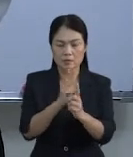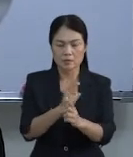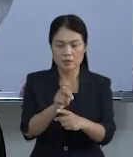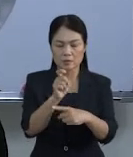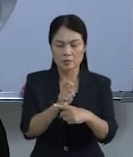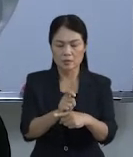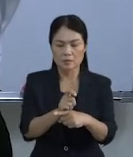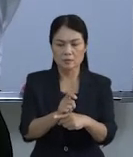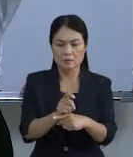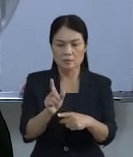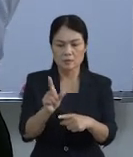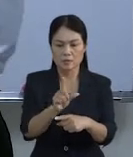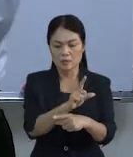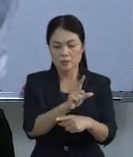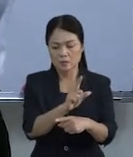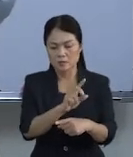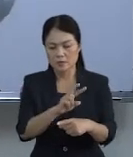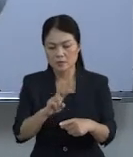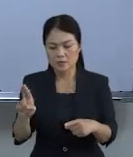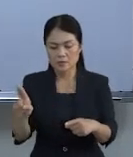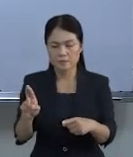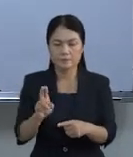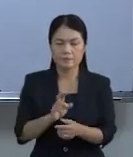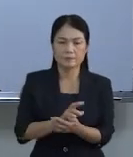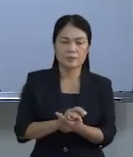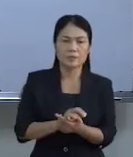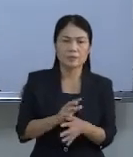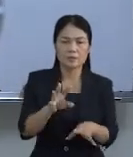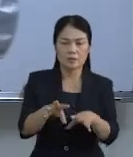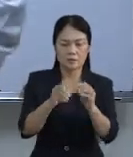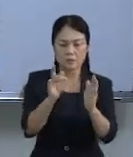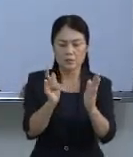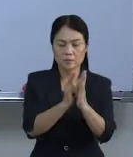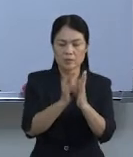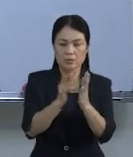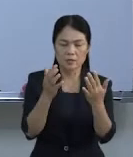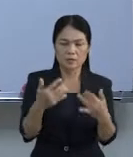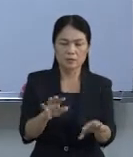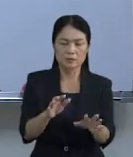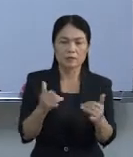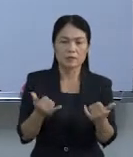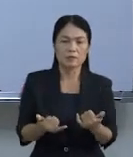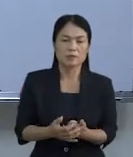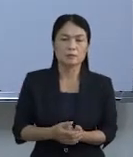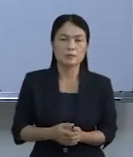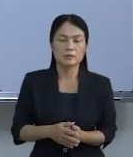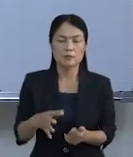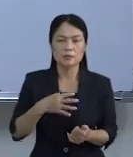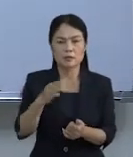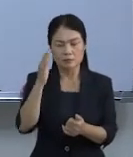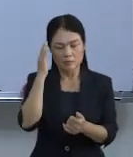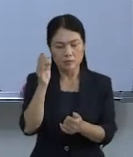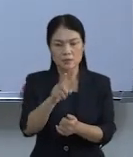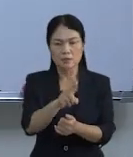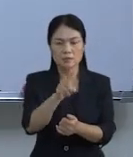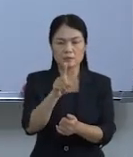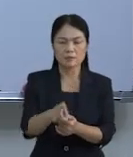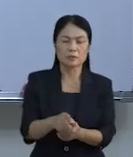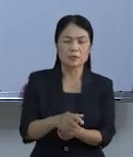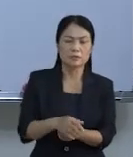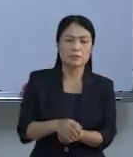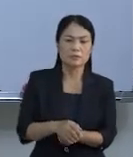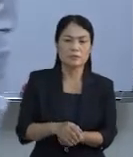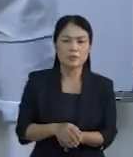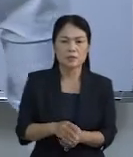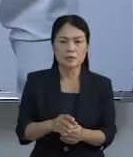túng bị phế từ sầm và còn bạn sập sạp và nhạt hái và lại ní gù chọn đằng thà ta